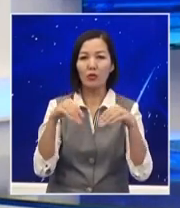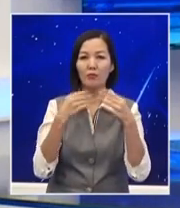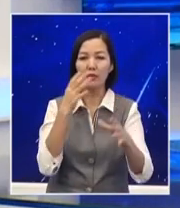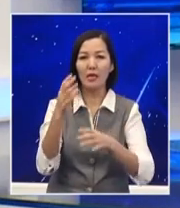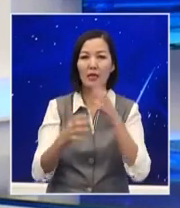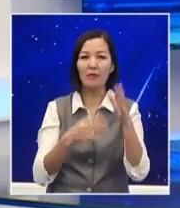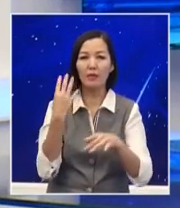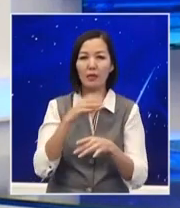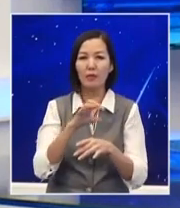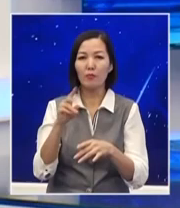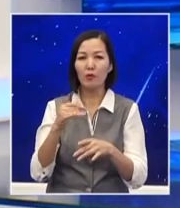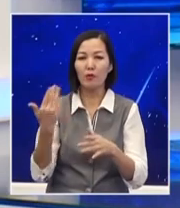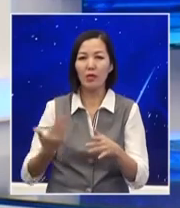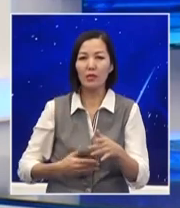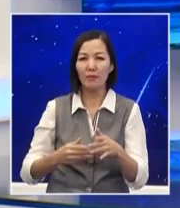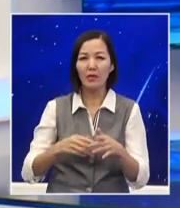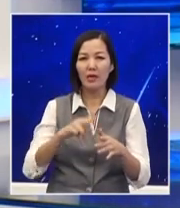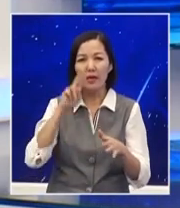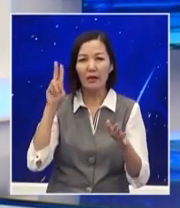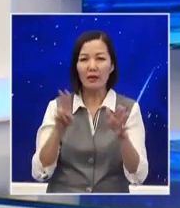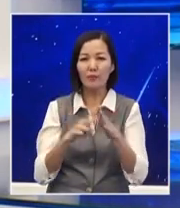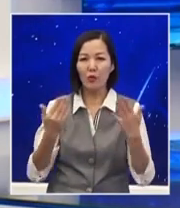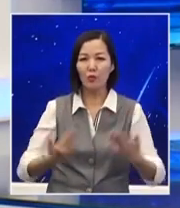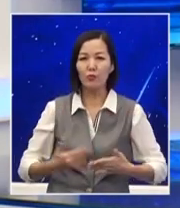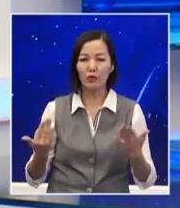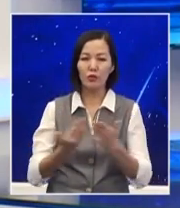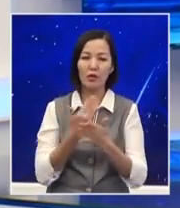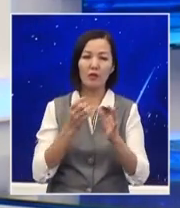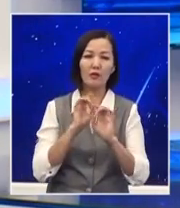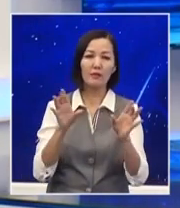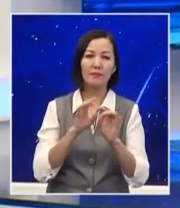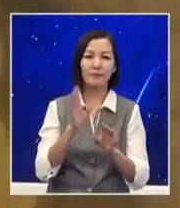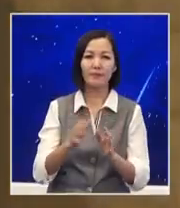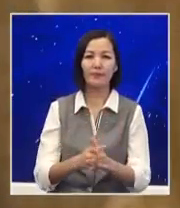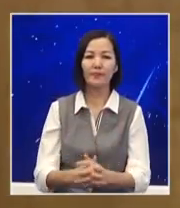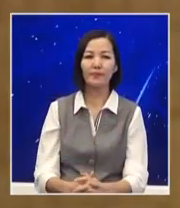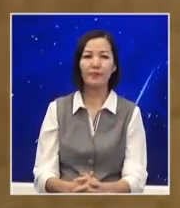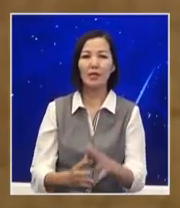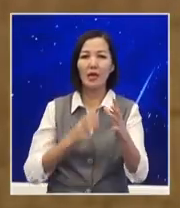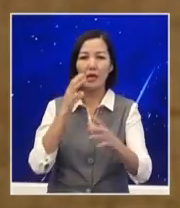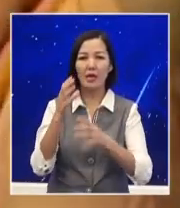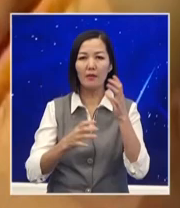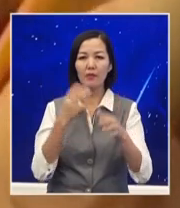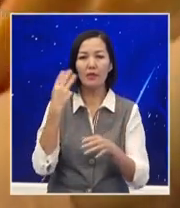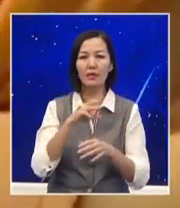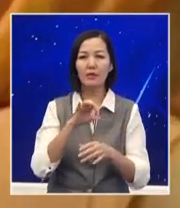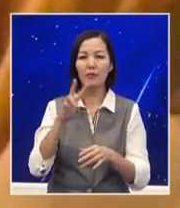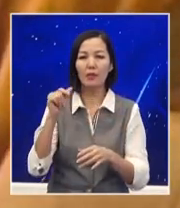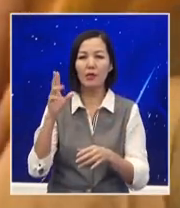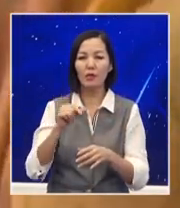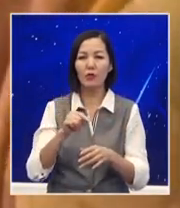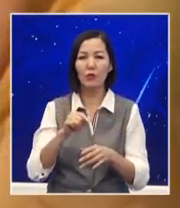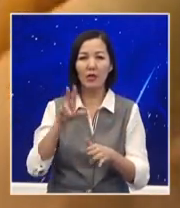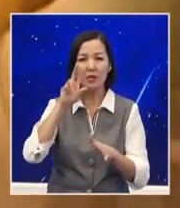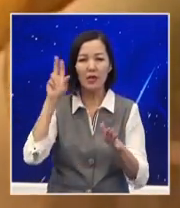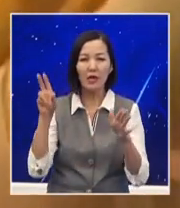құлдықта өмір сүреді. Осы және өзге де әлем жаңалықтары келесі топтамада. Әлемде 40 миллионнан астам адам құлдықта